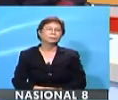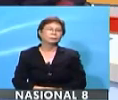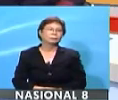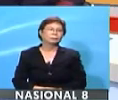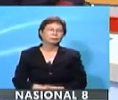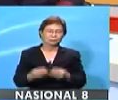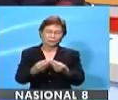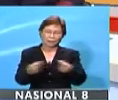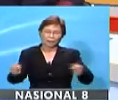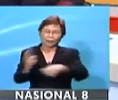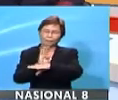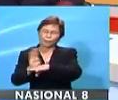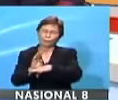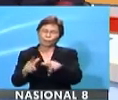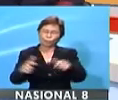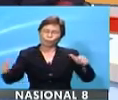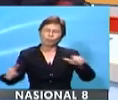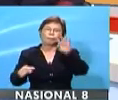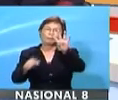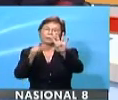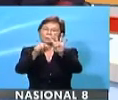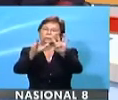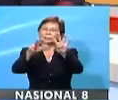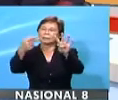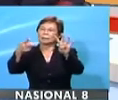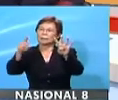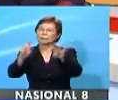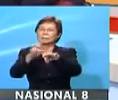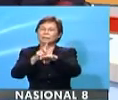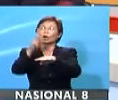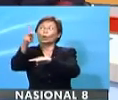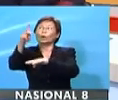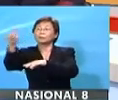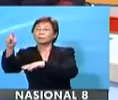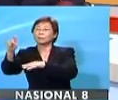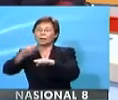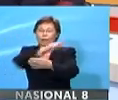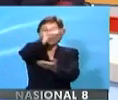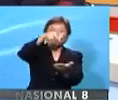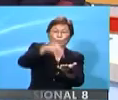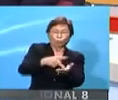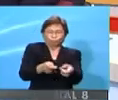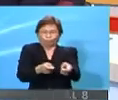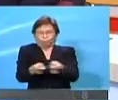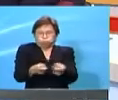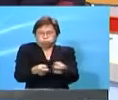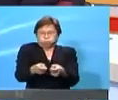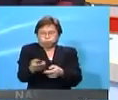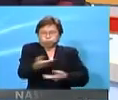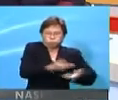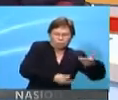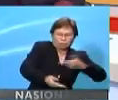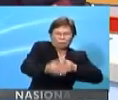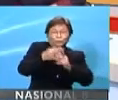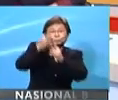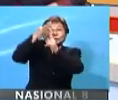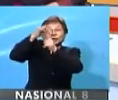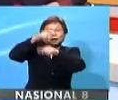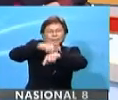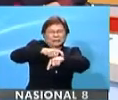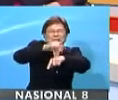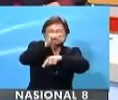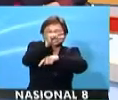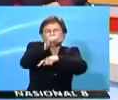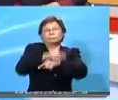Plot tanah komersial seluas 4.3 hektar di Bandar Kuala Terengganu bakal menjadi pusat pentadbiran dan perdagangan strategik dalam masa